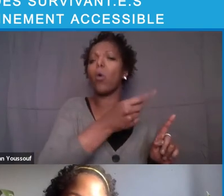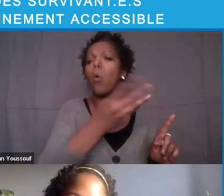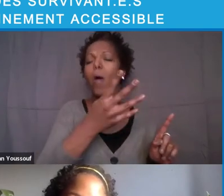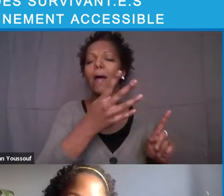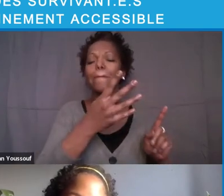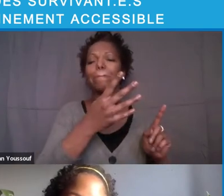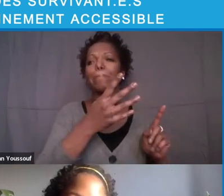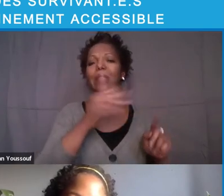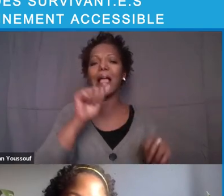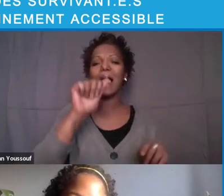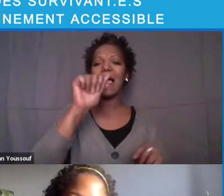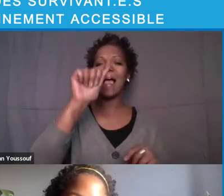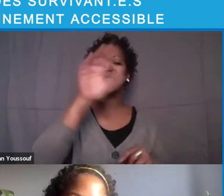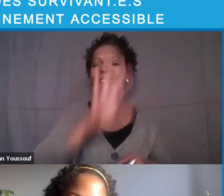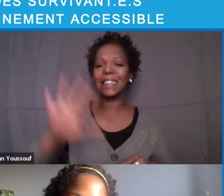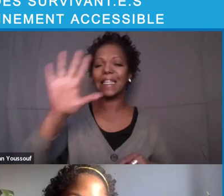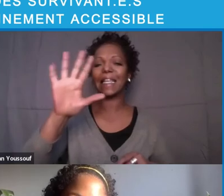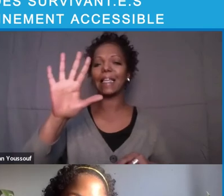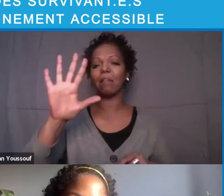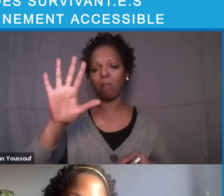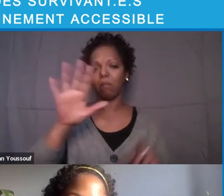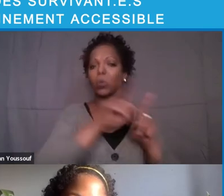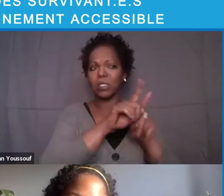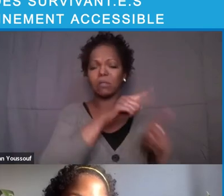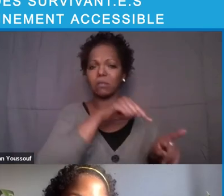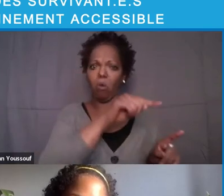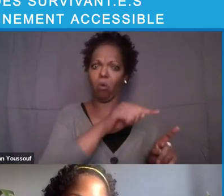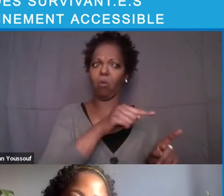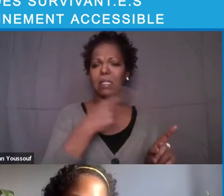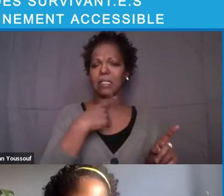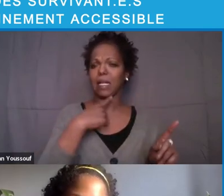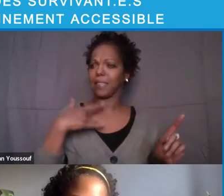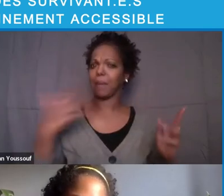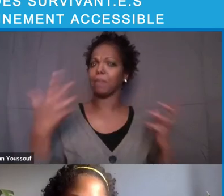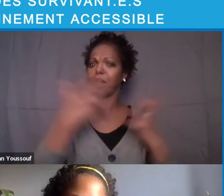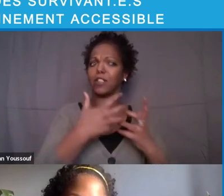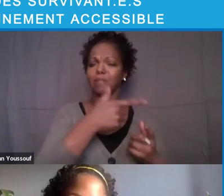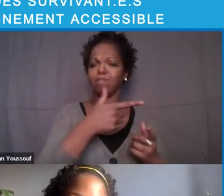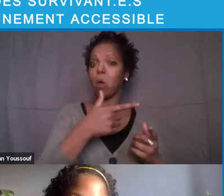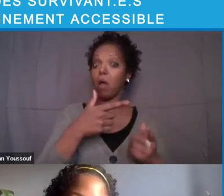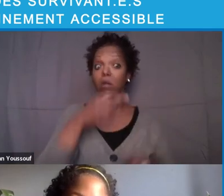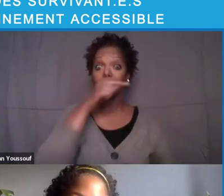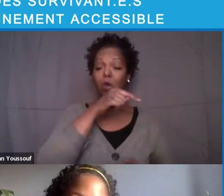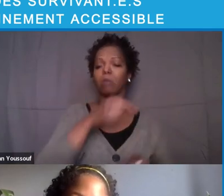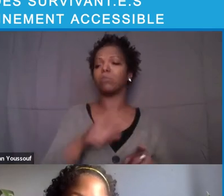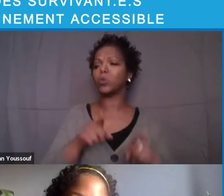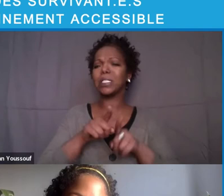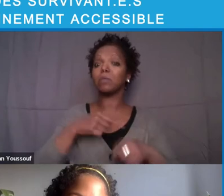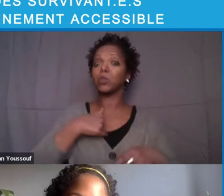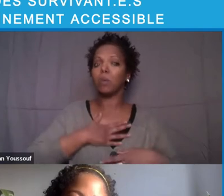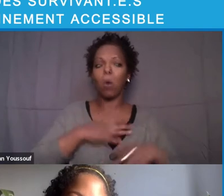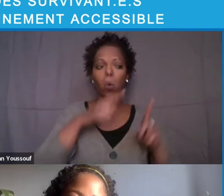beaucoup d'immigration. On a plusieurs personnes qui sont immigrantes. C'est des femmes et des jeunes filles